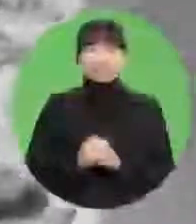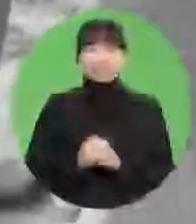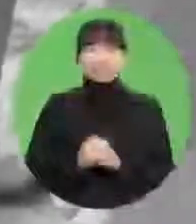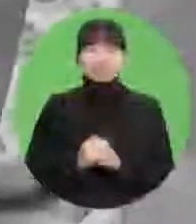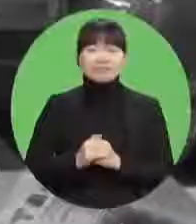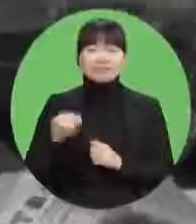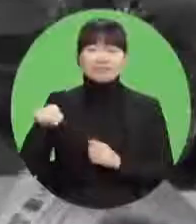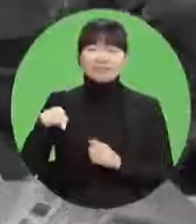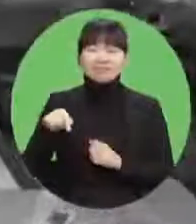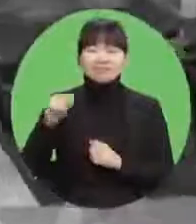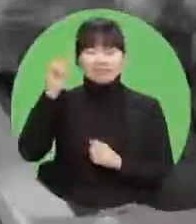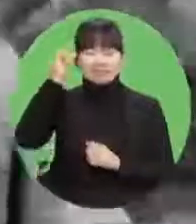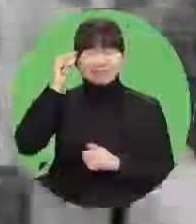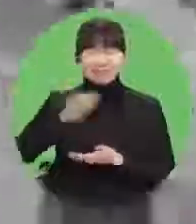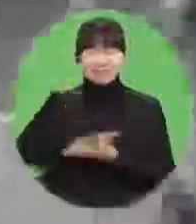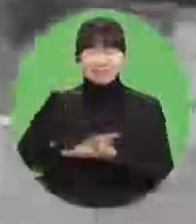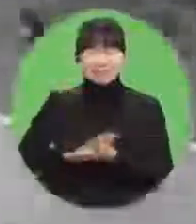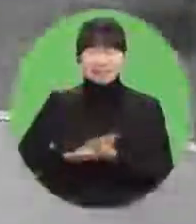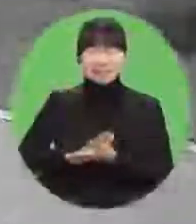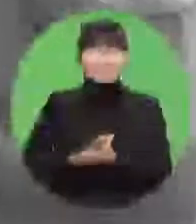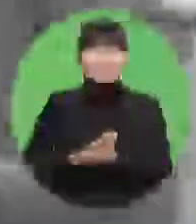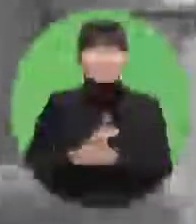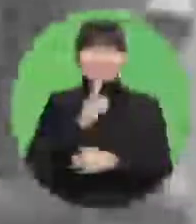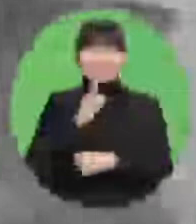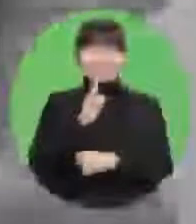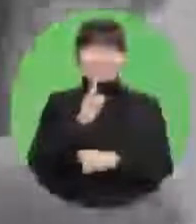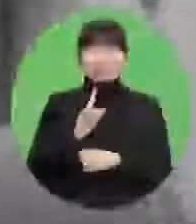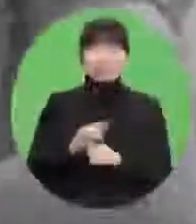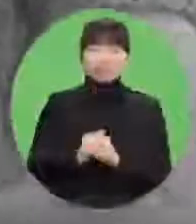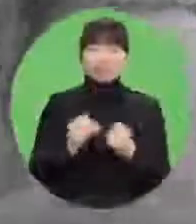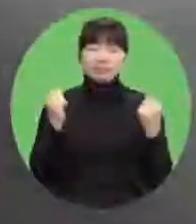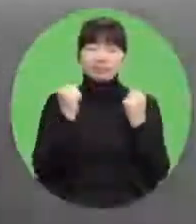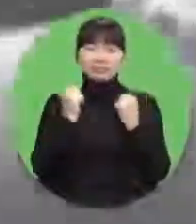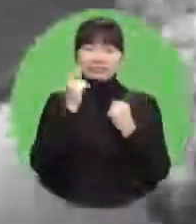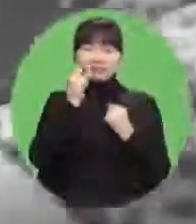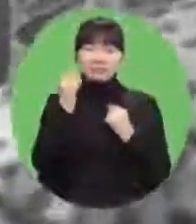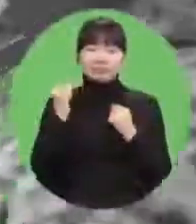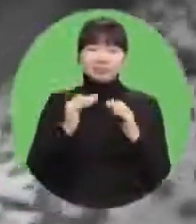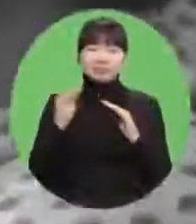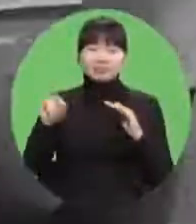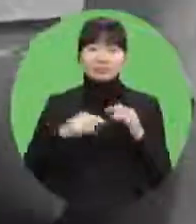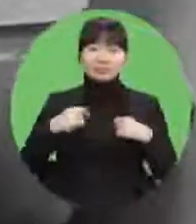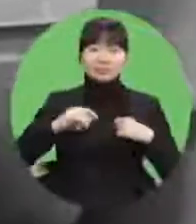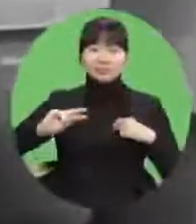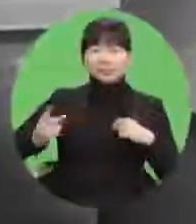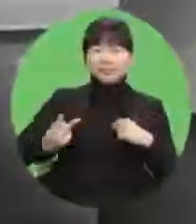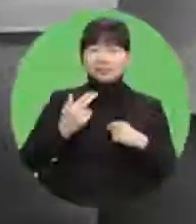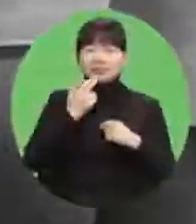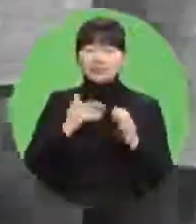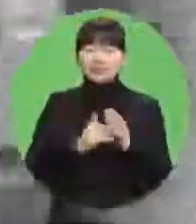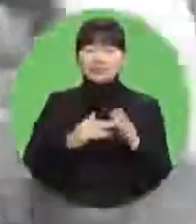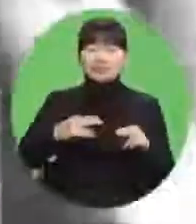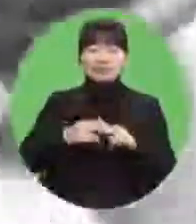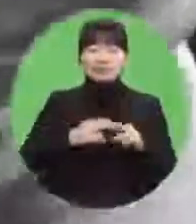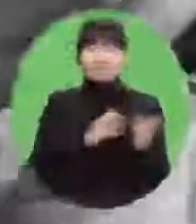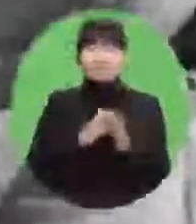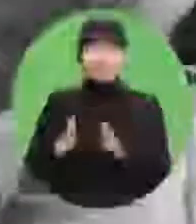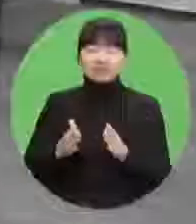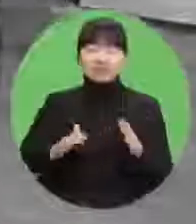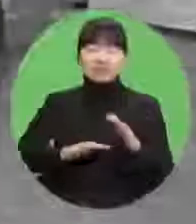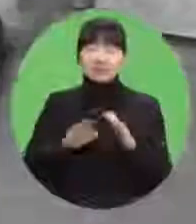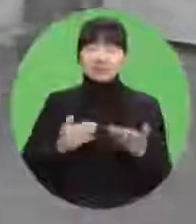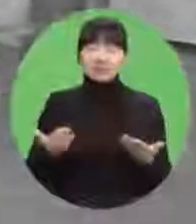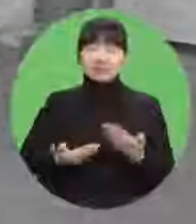미나 이노씨. 워킹맘 미진씨, 집에 오자마자 옷 갈아입을 시간도 없이 식사 준비와 집안일로 분주했던